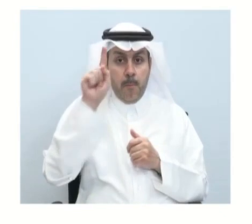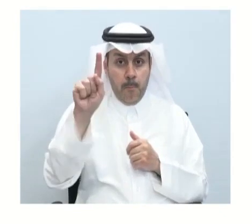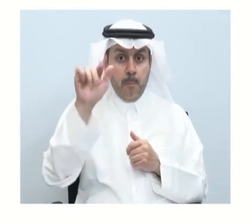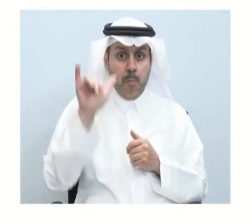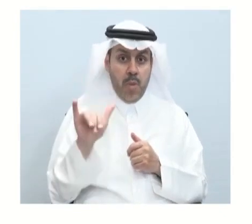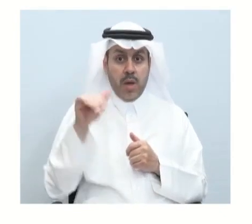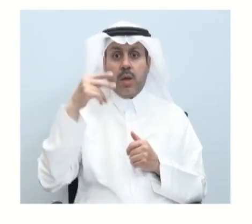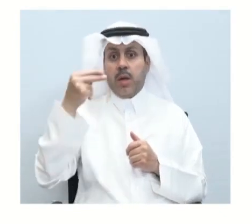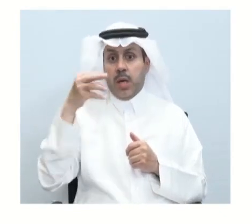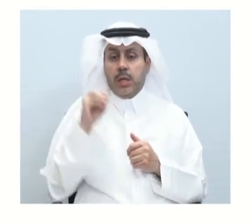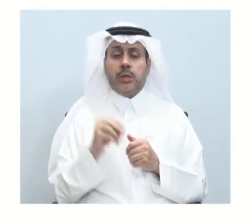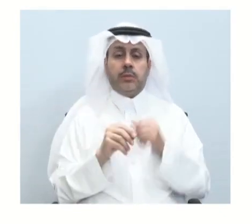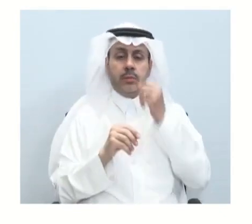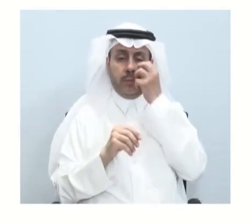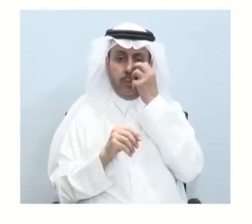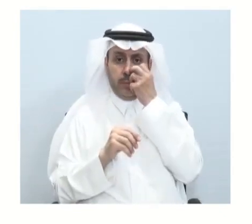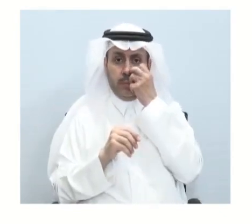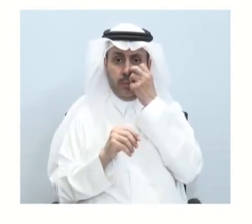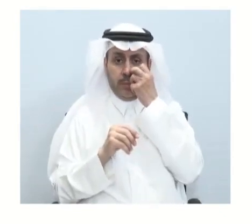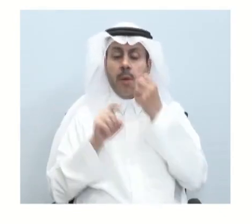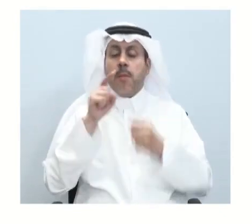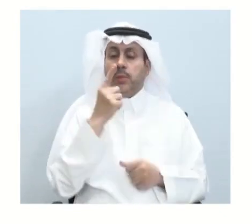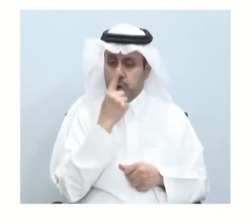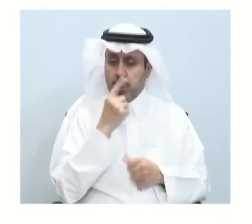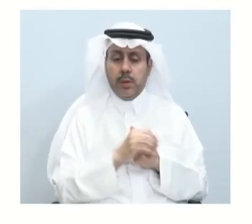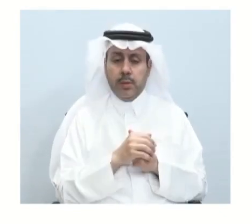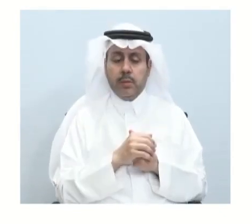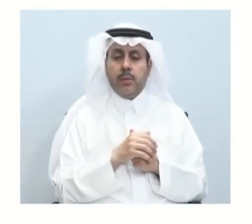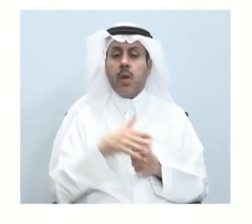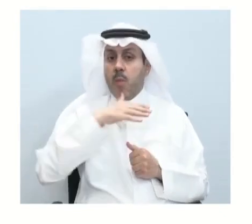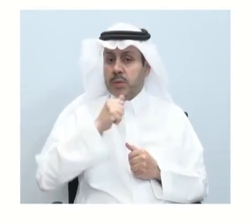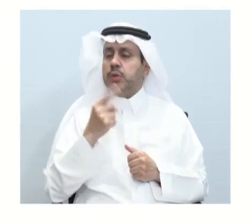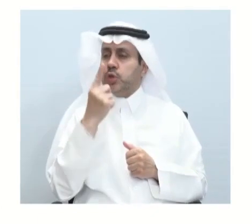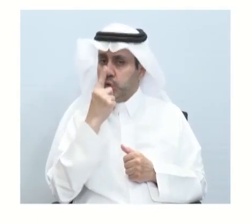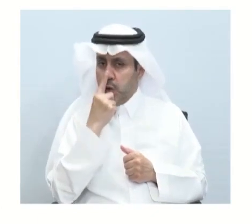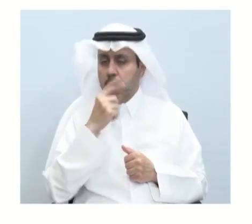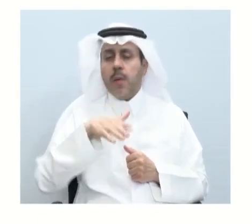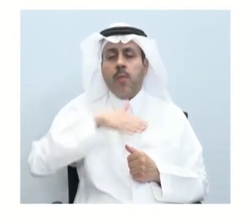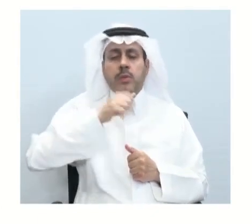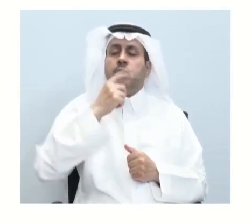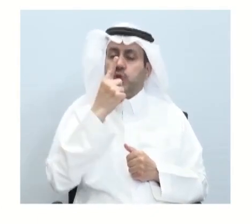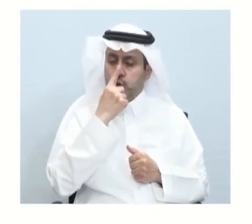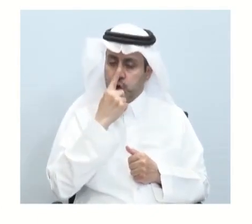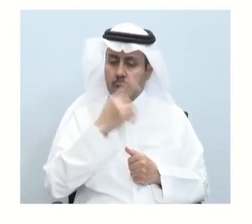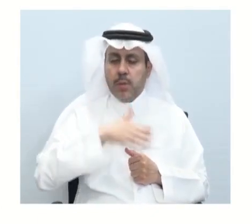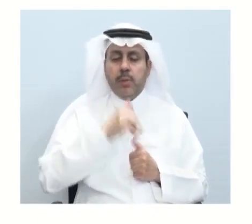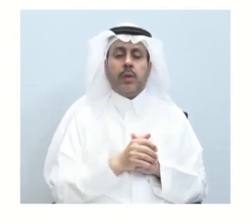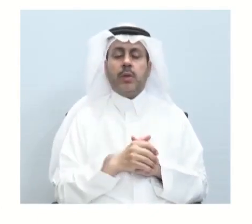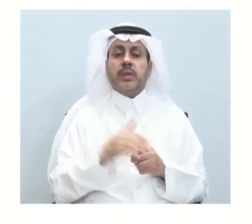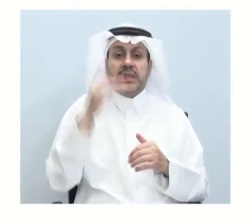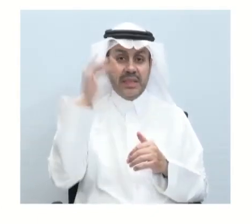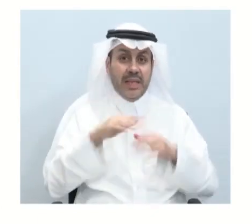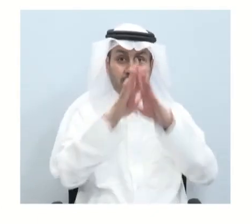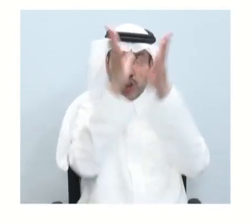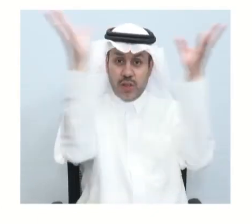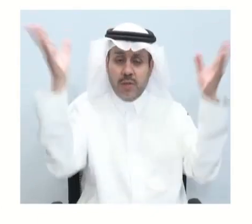تحت ولي الامر وكان في زمنهم هو الرسول صلى الله عليه وسلم اذ يبايعونك تحت الشجره